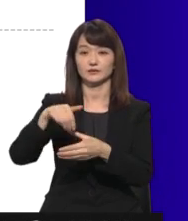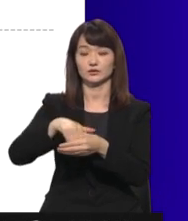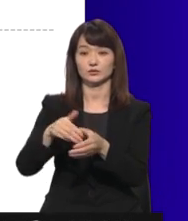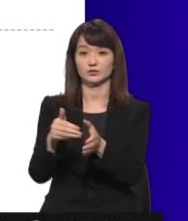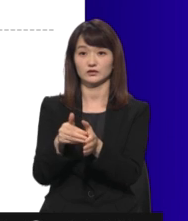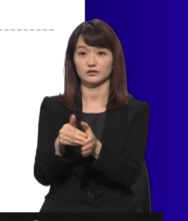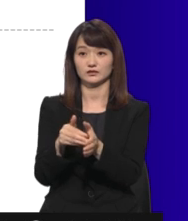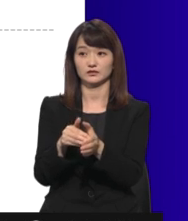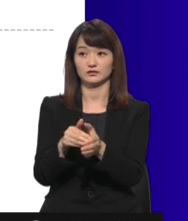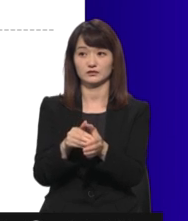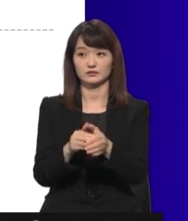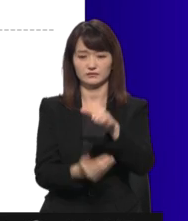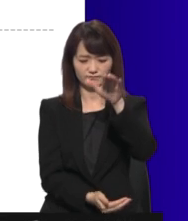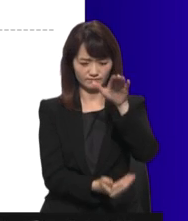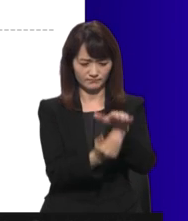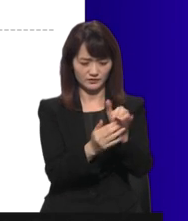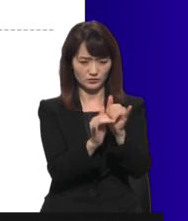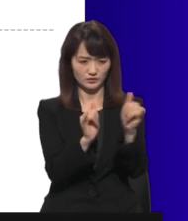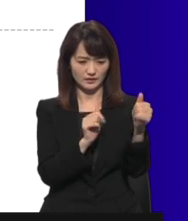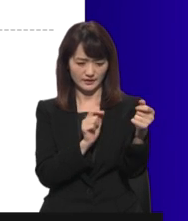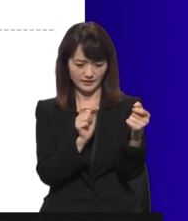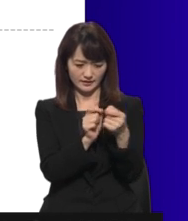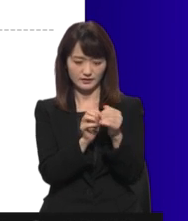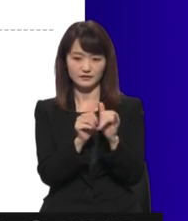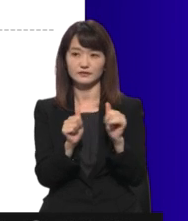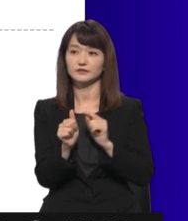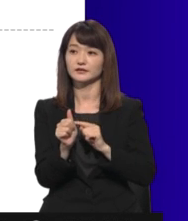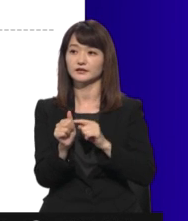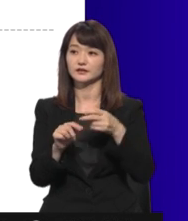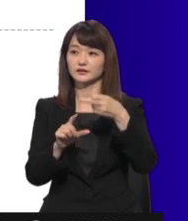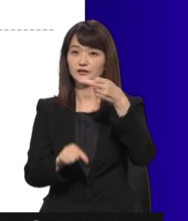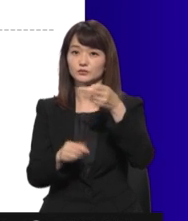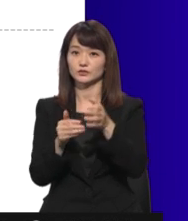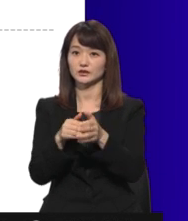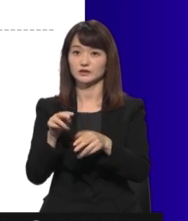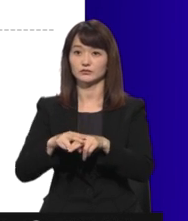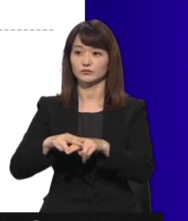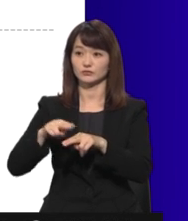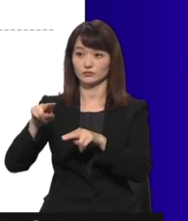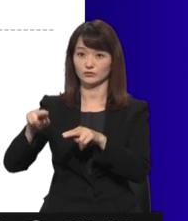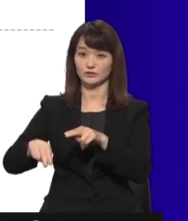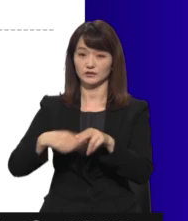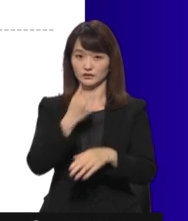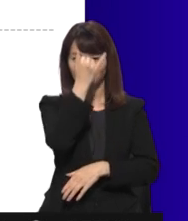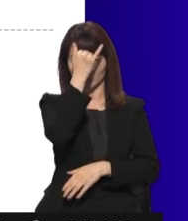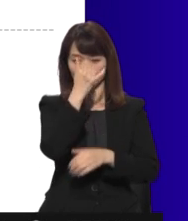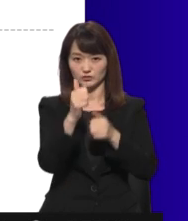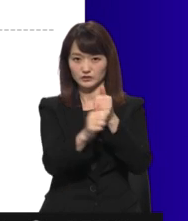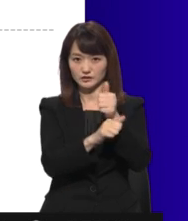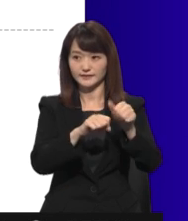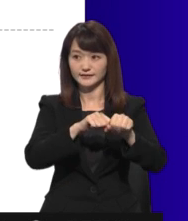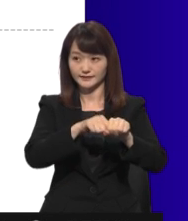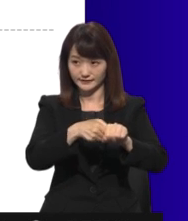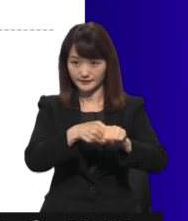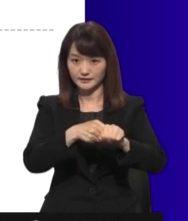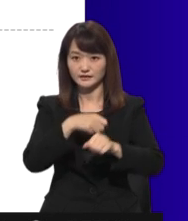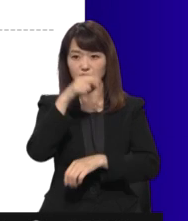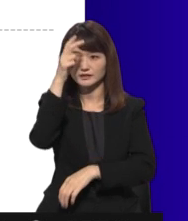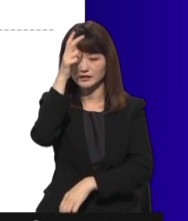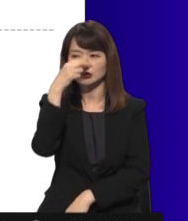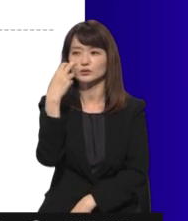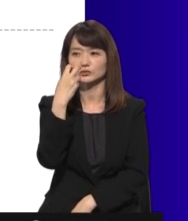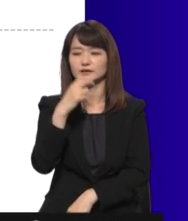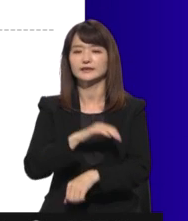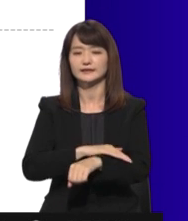절대자와 가까운 사람으로부터 12월까지 물러나면 윤리 징계와 경찰 수사를 잘